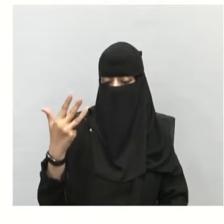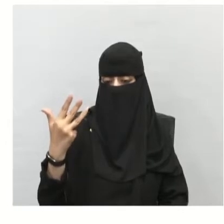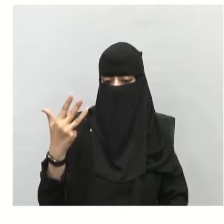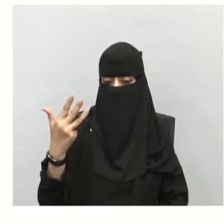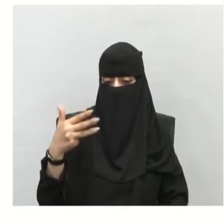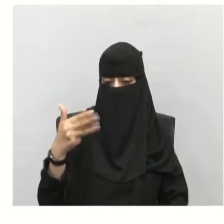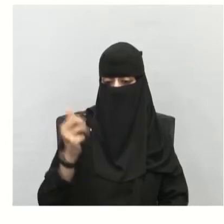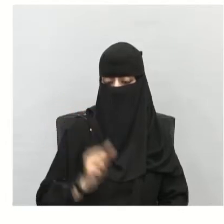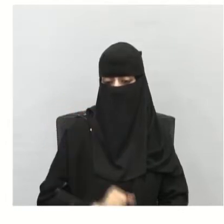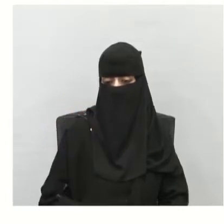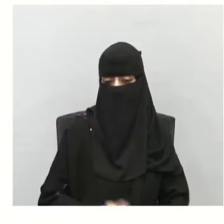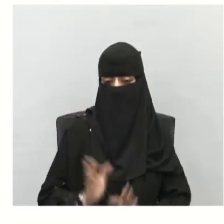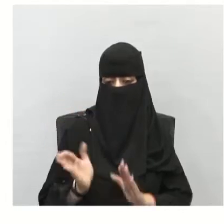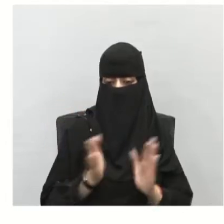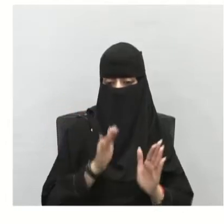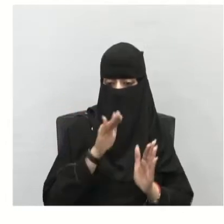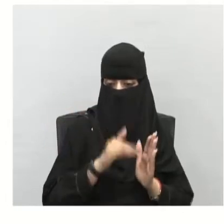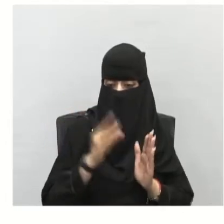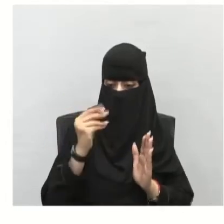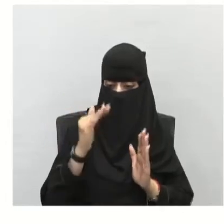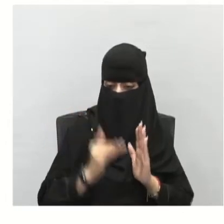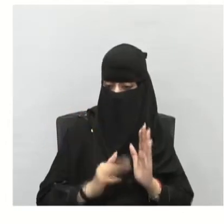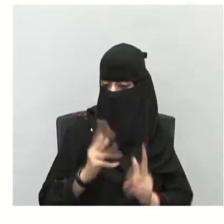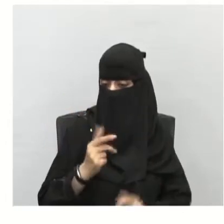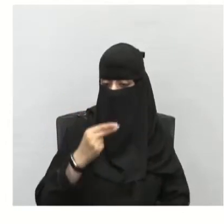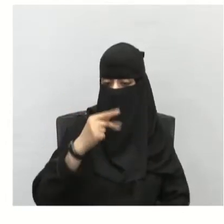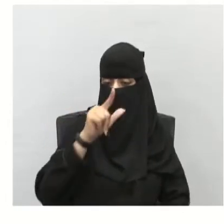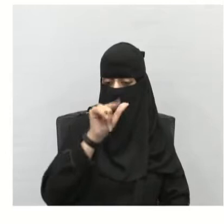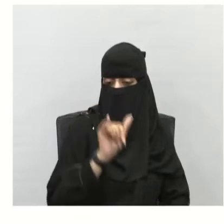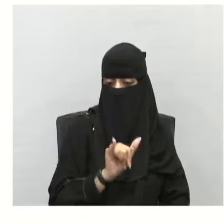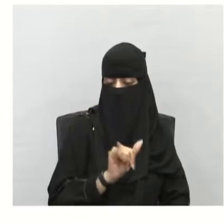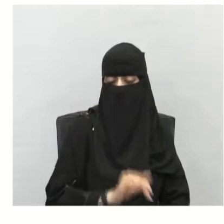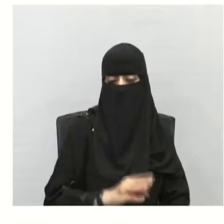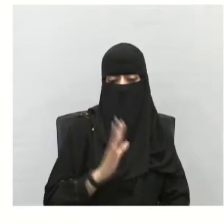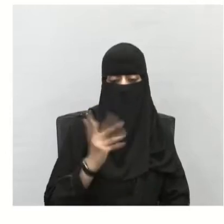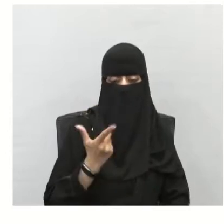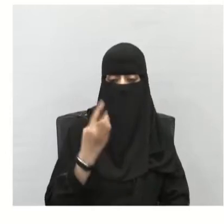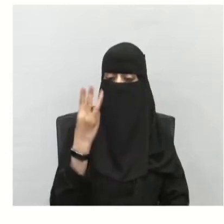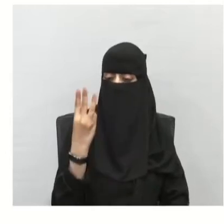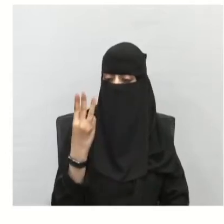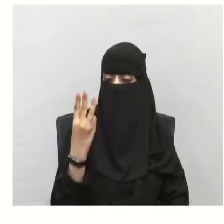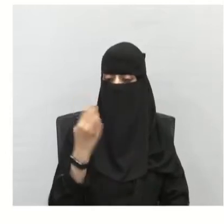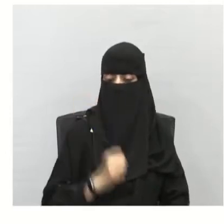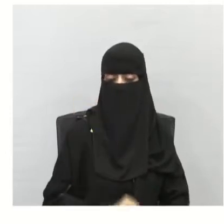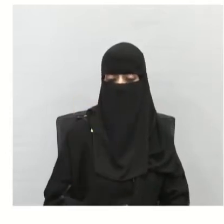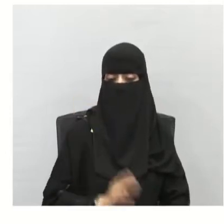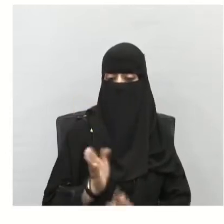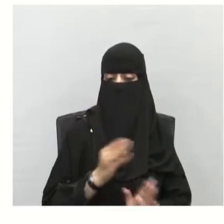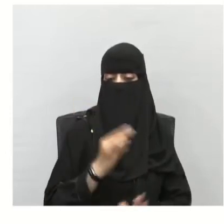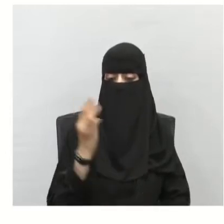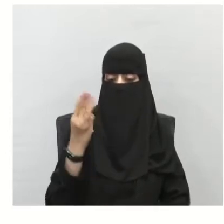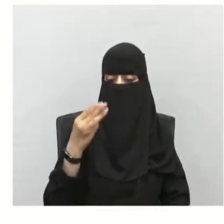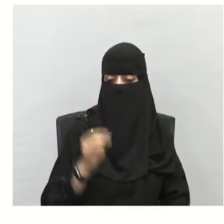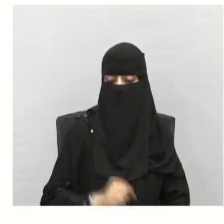90. طيب أي أقل عدد عند ماذا؟ عند من؟ عند علي، لديه 3 يعني 30.